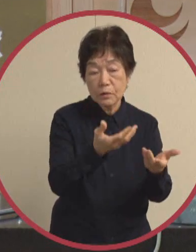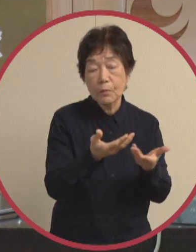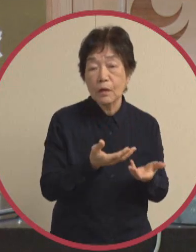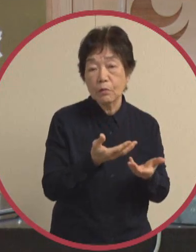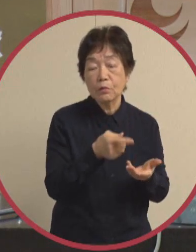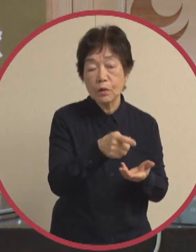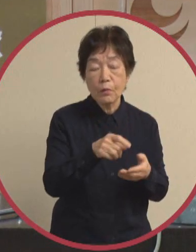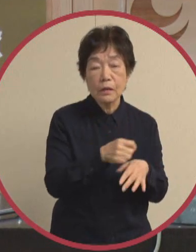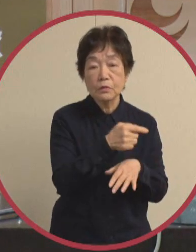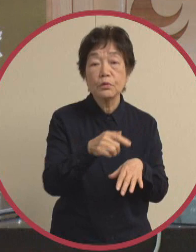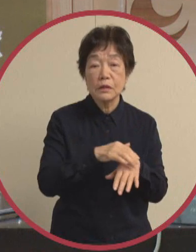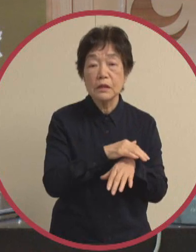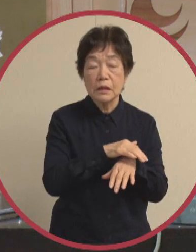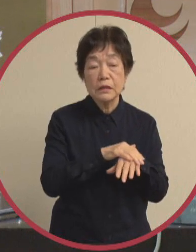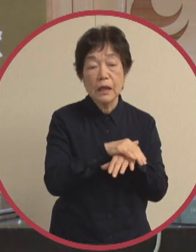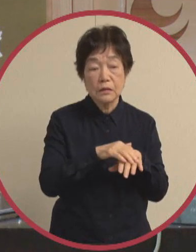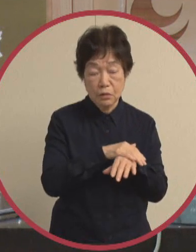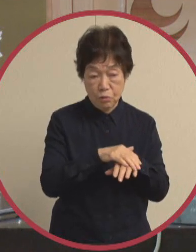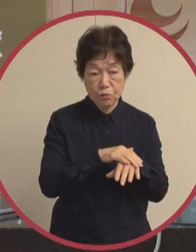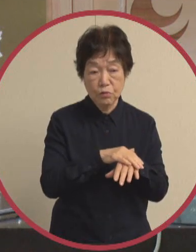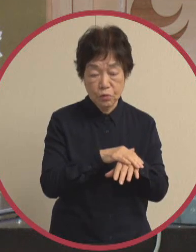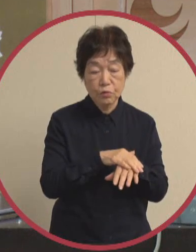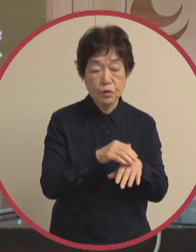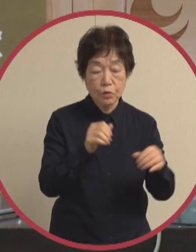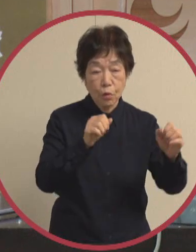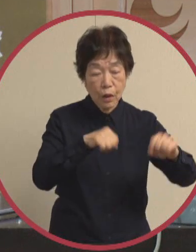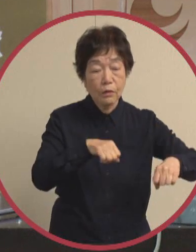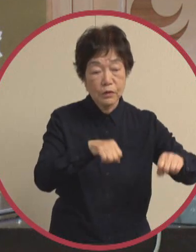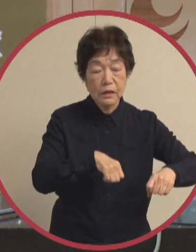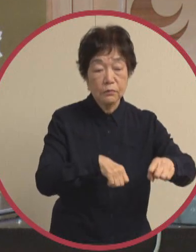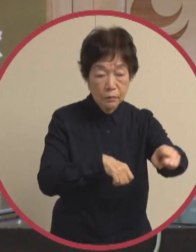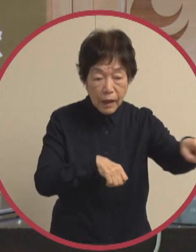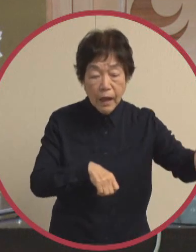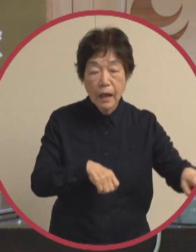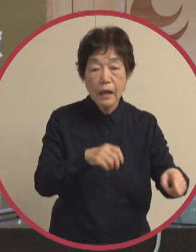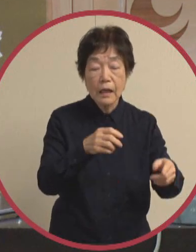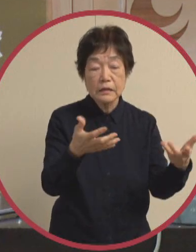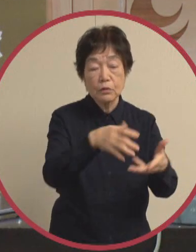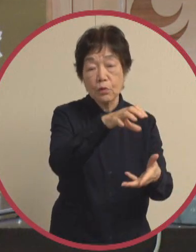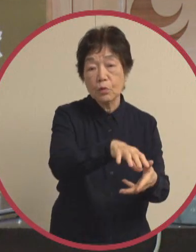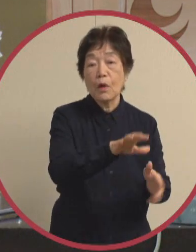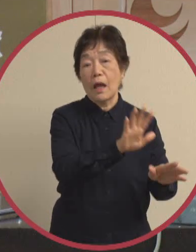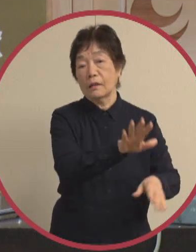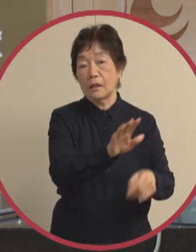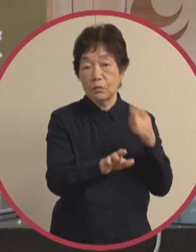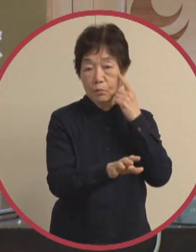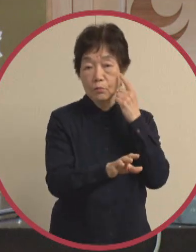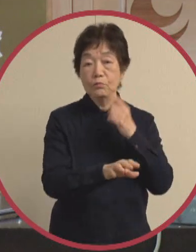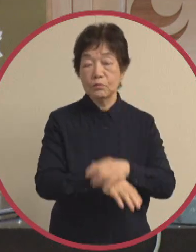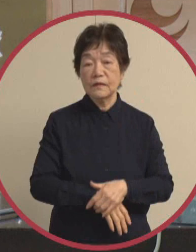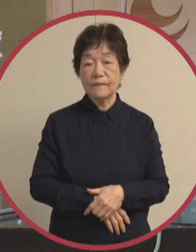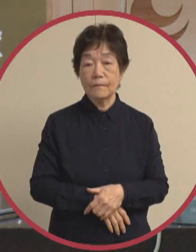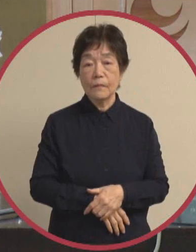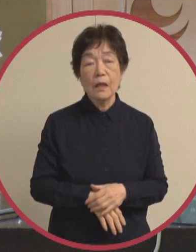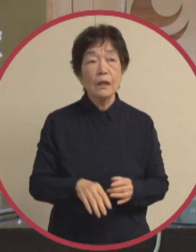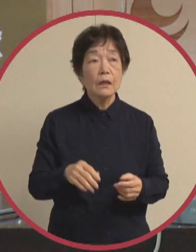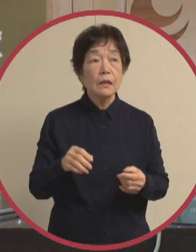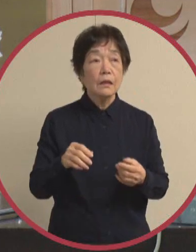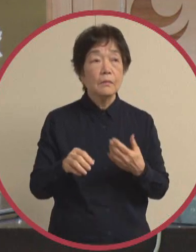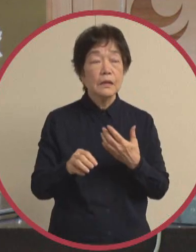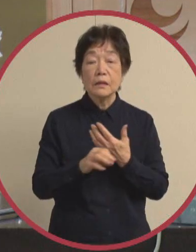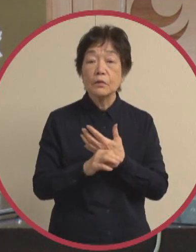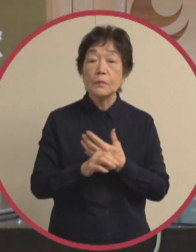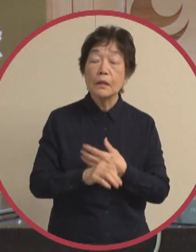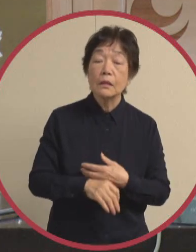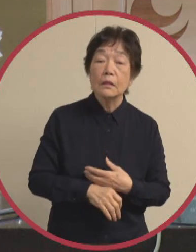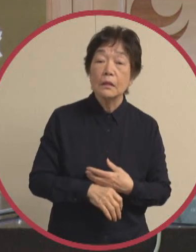、そこが重要だというご認識はですね、あったというふうに思っています。 ちなみにですね、それ